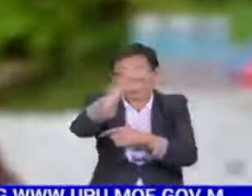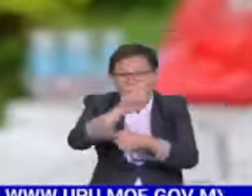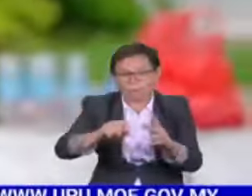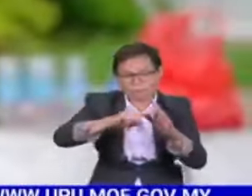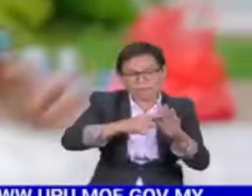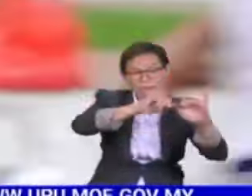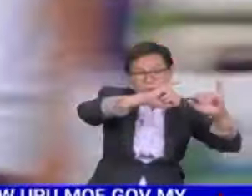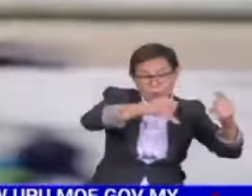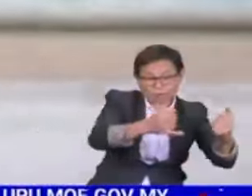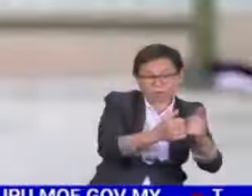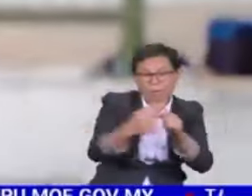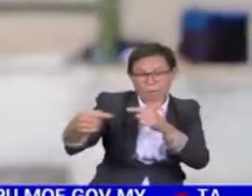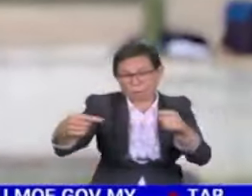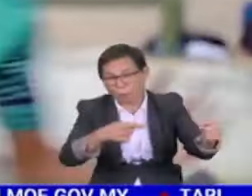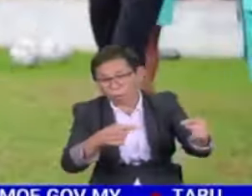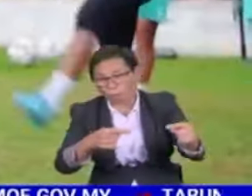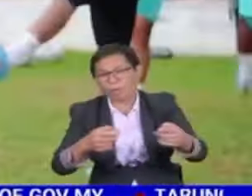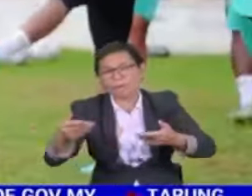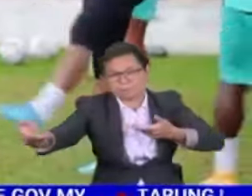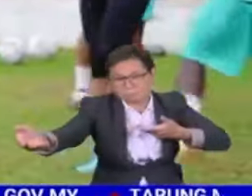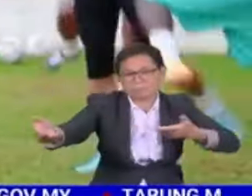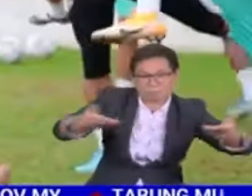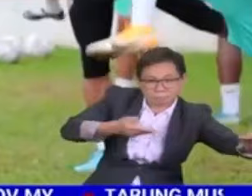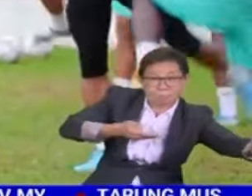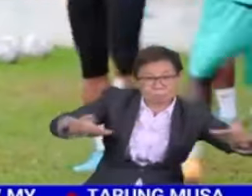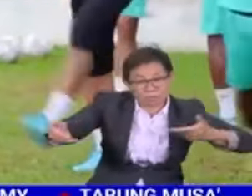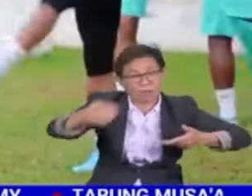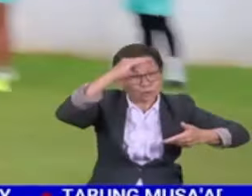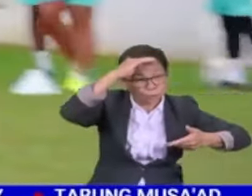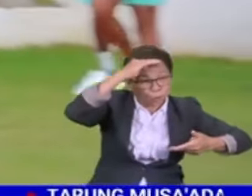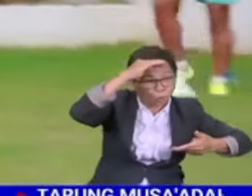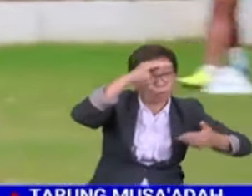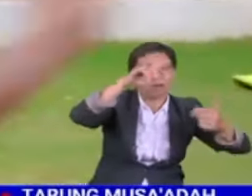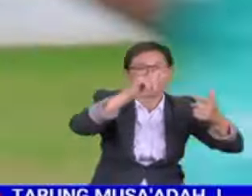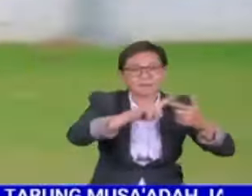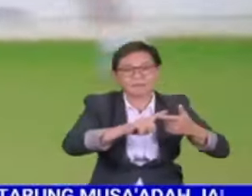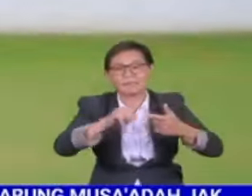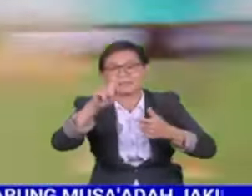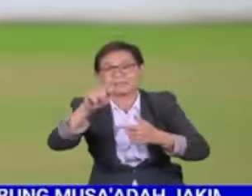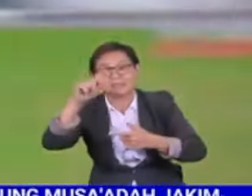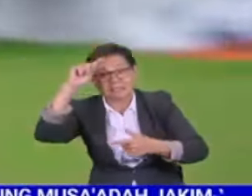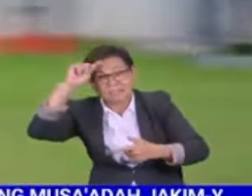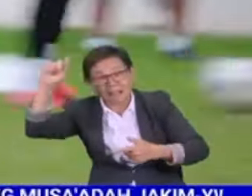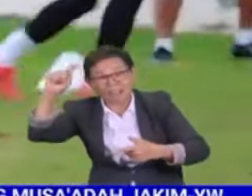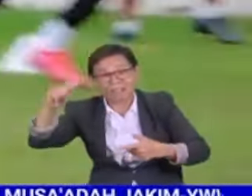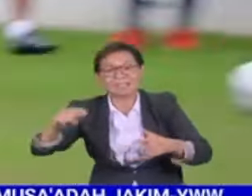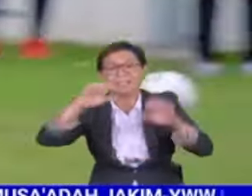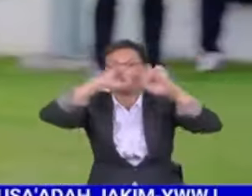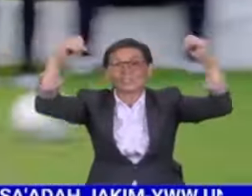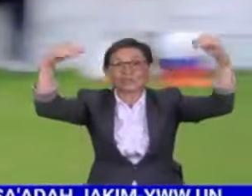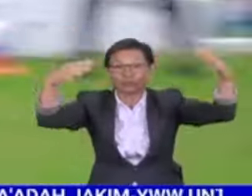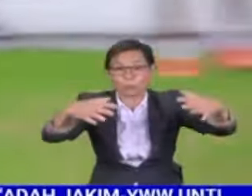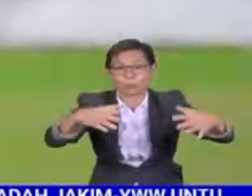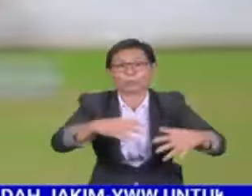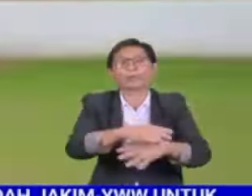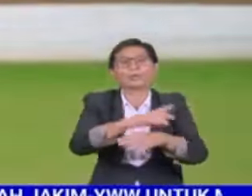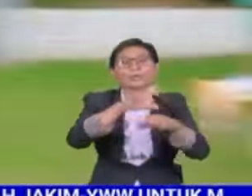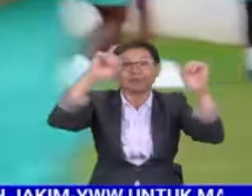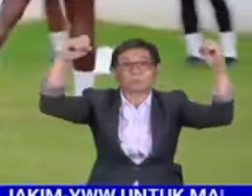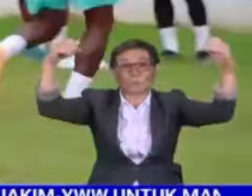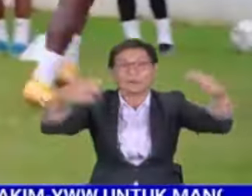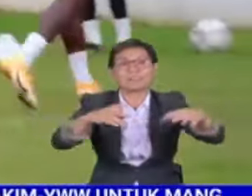tirai Jumaat ini dengan perlawanan subangsi antara Johor Darul Azim JDT dan TFC di Stadium Sultan Ibrahim Iskandar